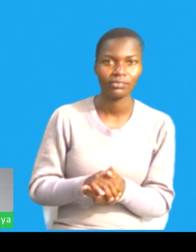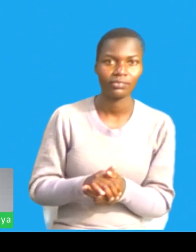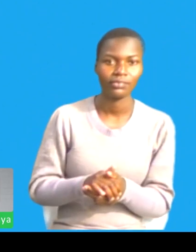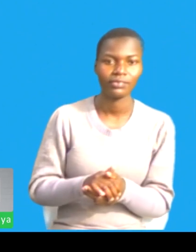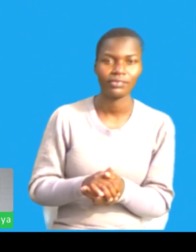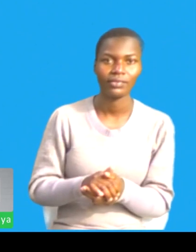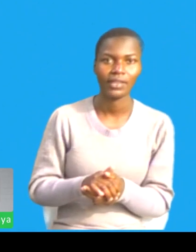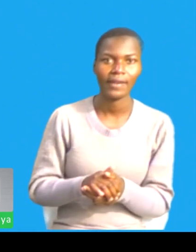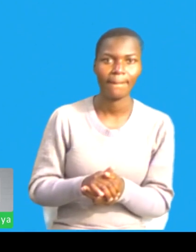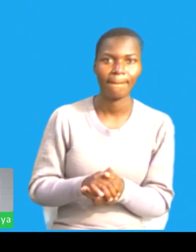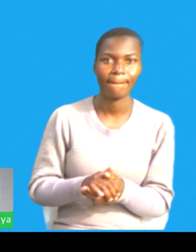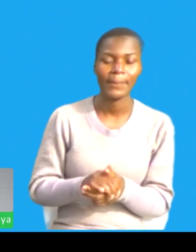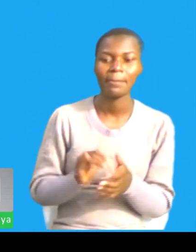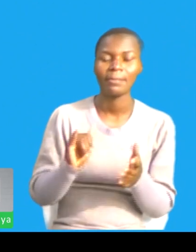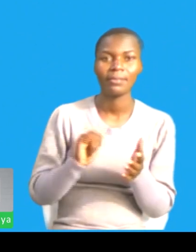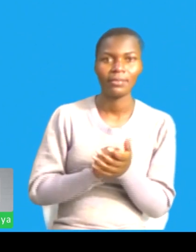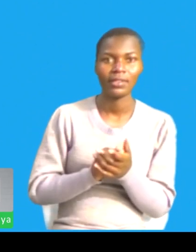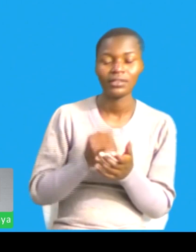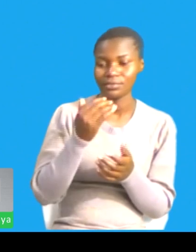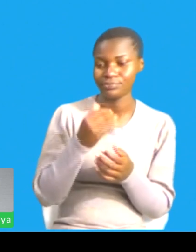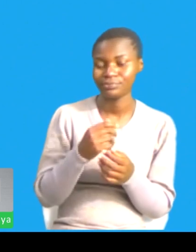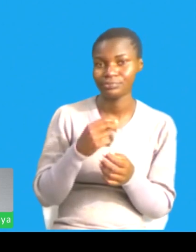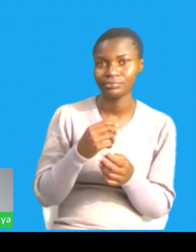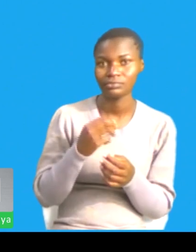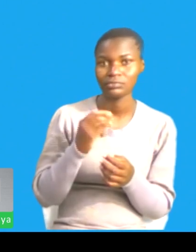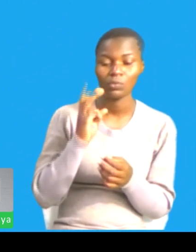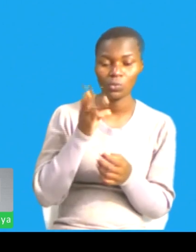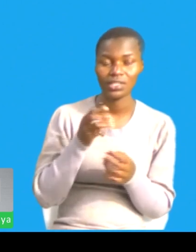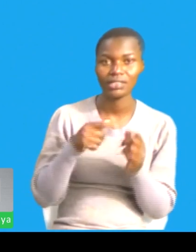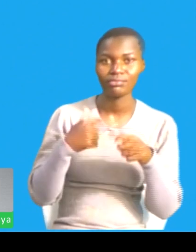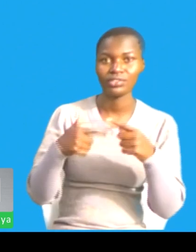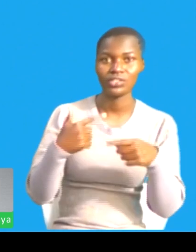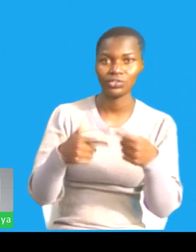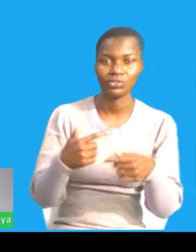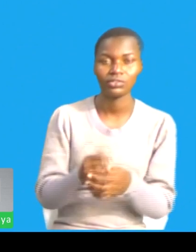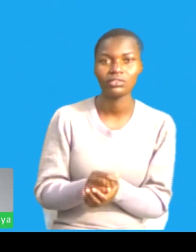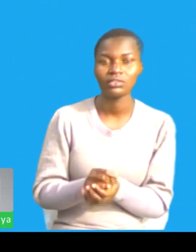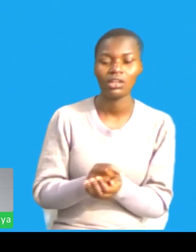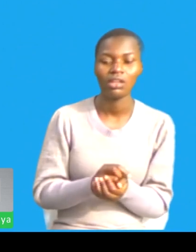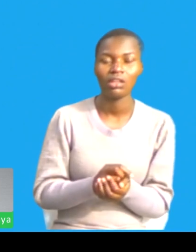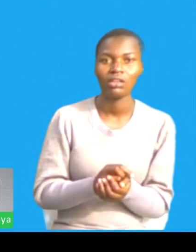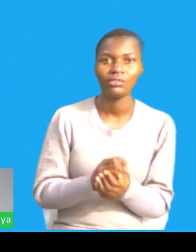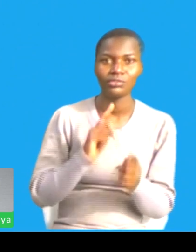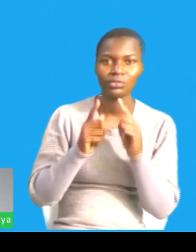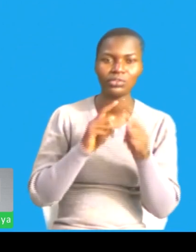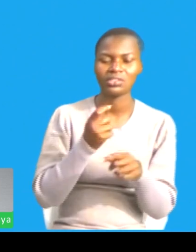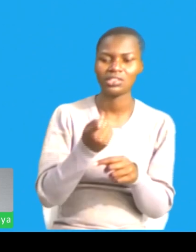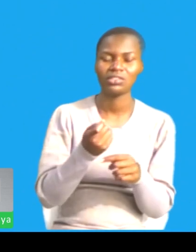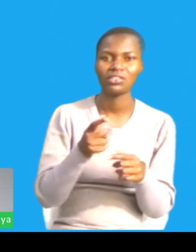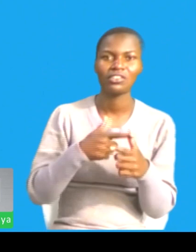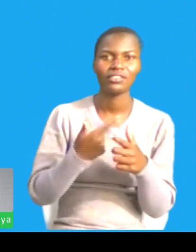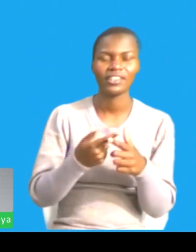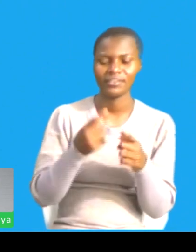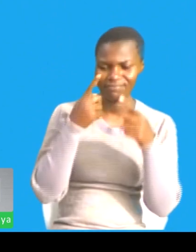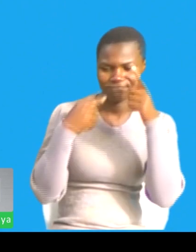Yes. That was a procession. Yeah, you could. But they would talk a bit and then tear gas inarushwa